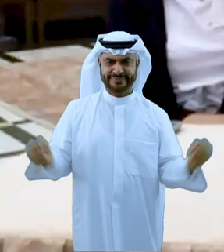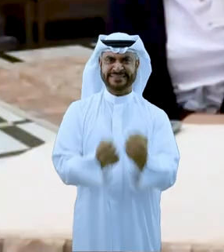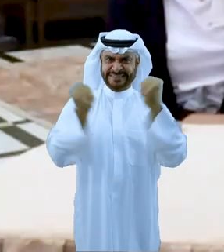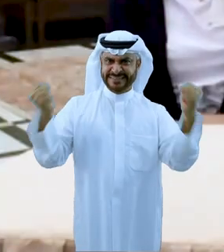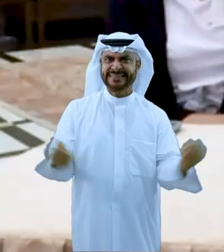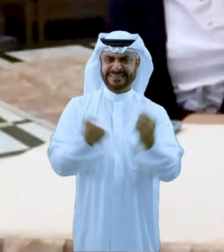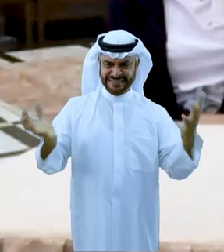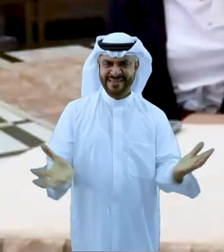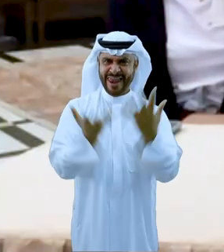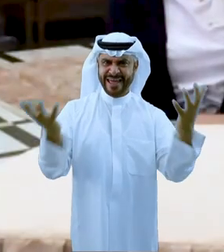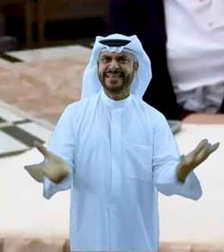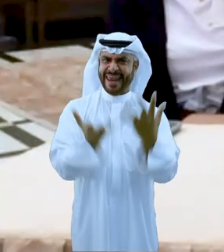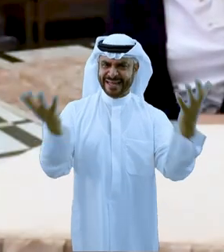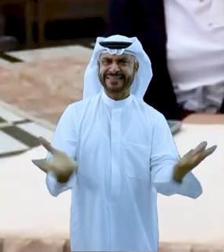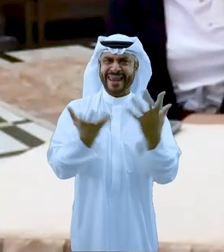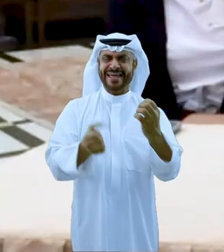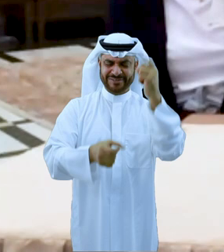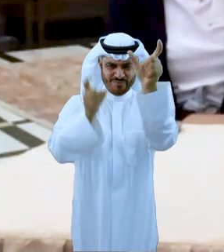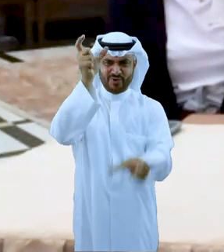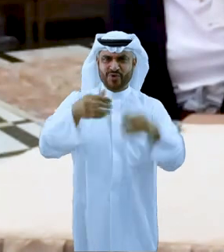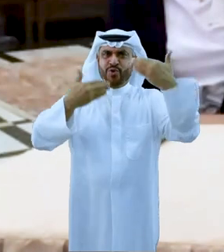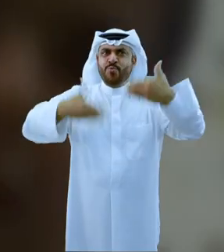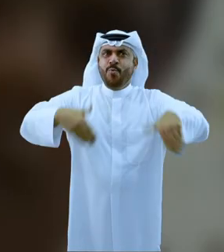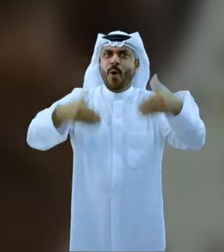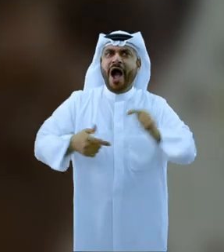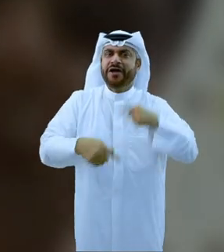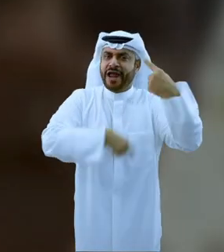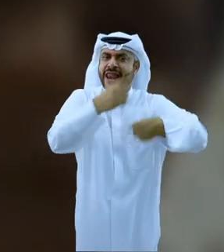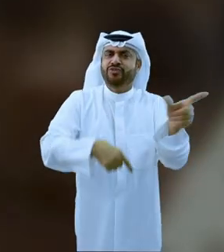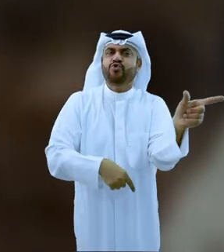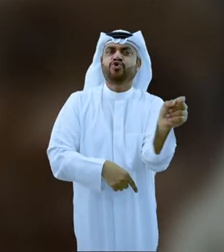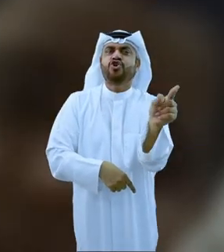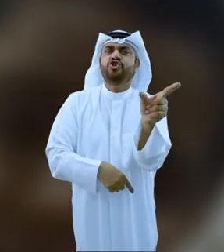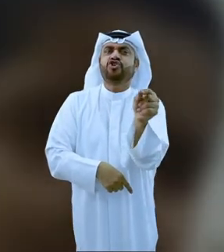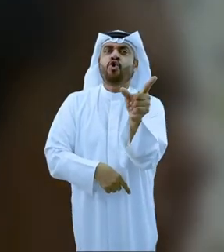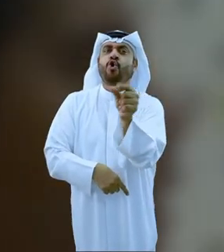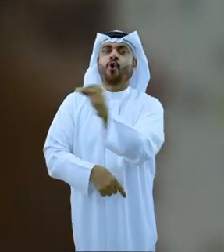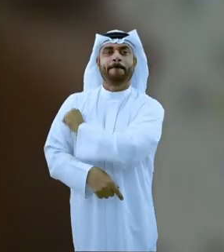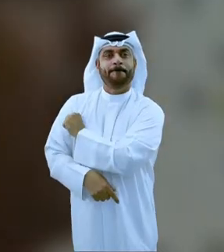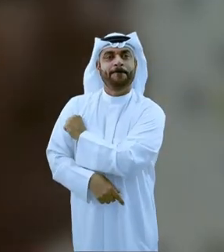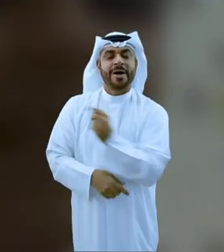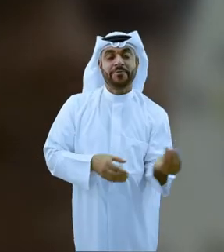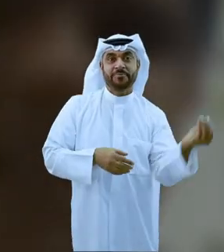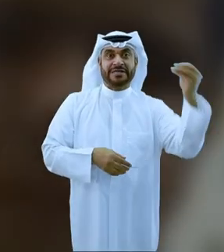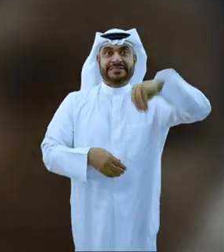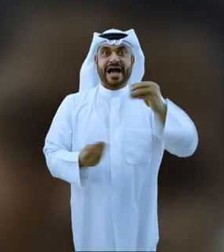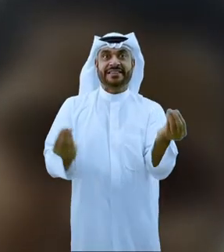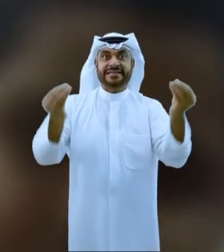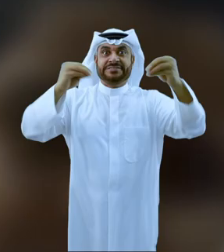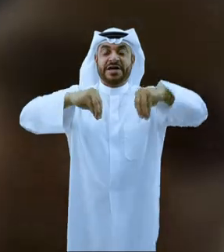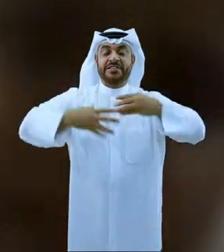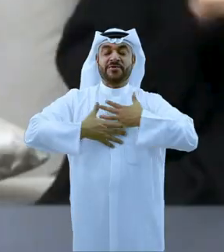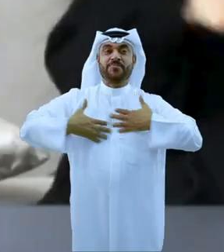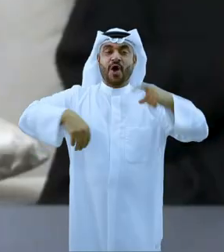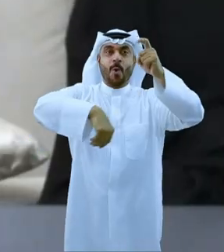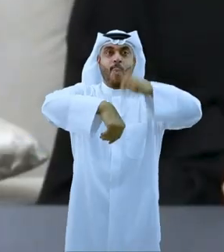لدائرة الأشخاص المحيطين باللاعبين واللي تعاملون معاهم بشكل يومي. هذا الأمر يعزز دورهم ويجعلهم